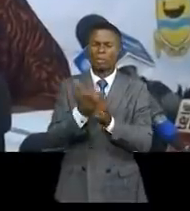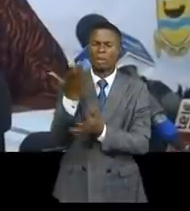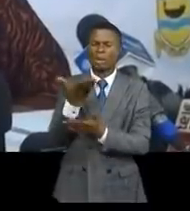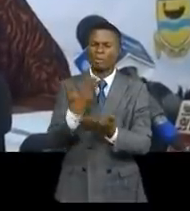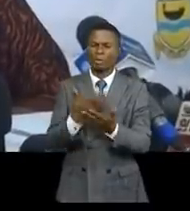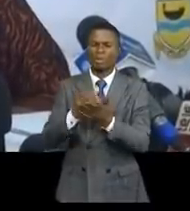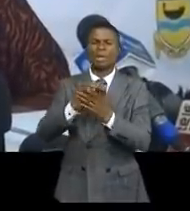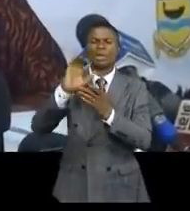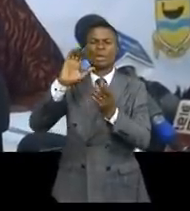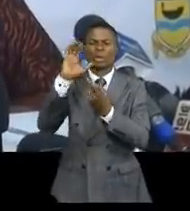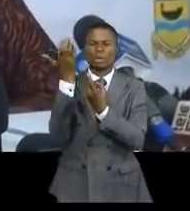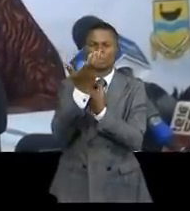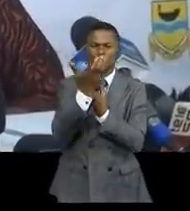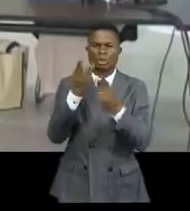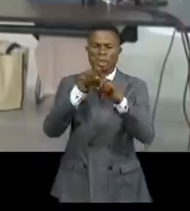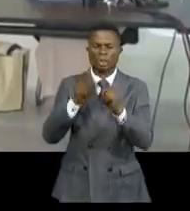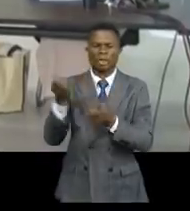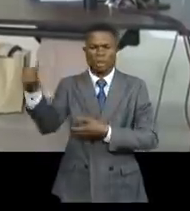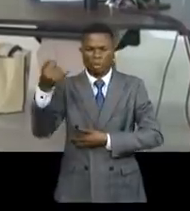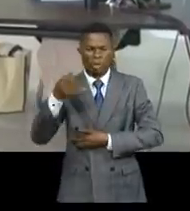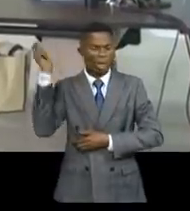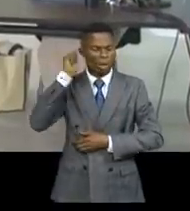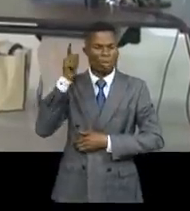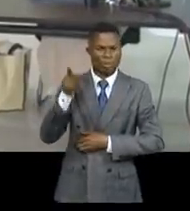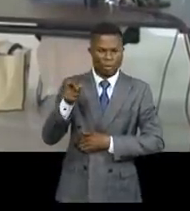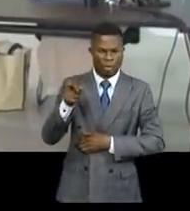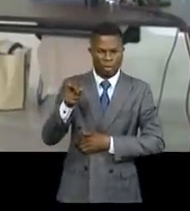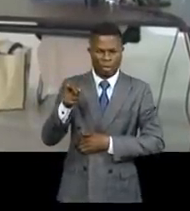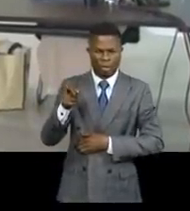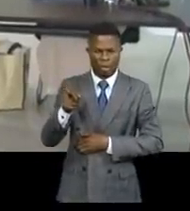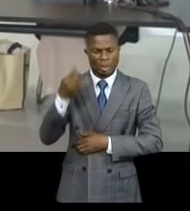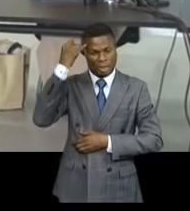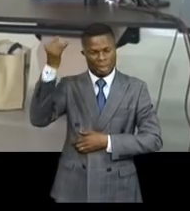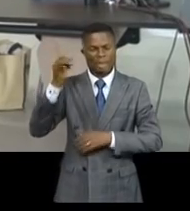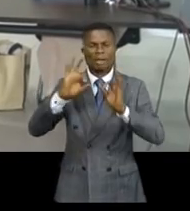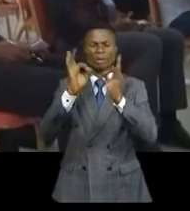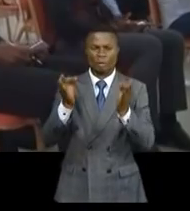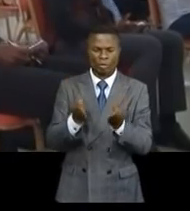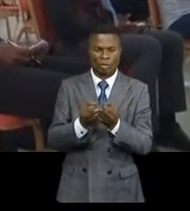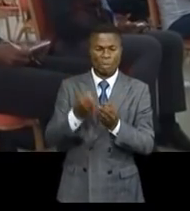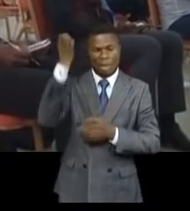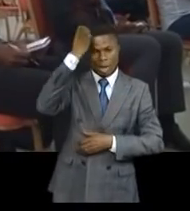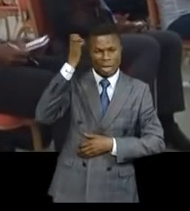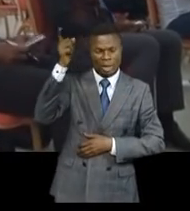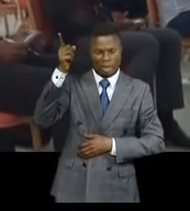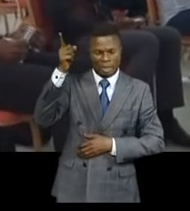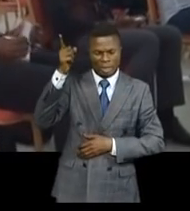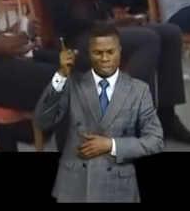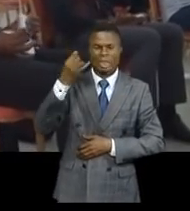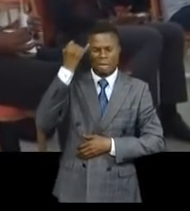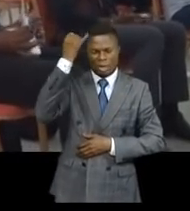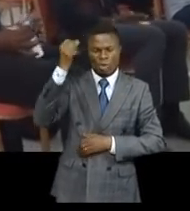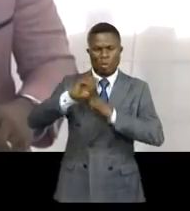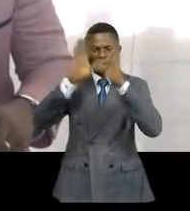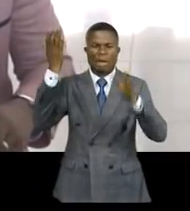et de l'art, le professeur Clémentine Faïkunzouji prend au hasard le concept de famille. En Occident, il est nucléaire, composé